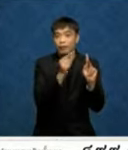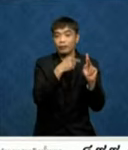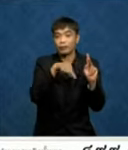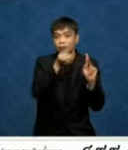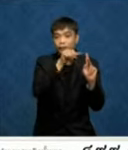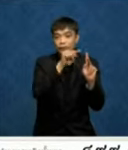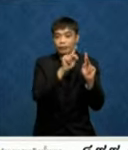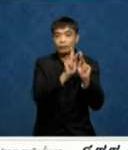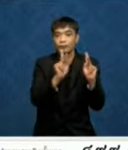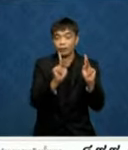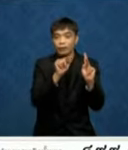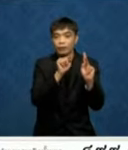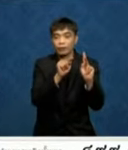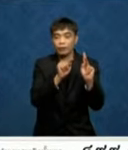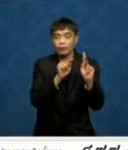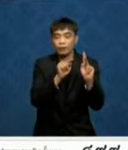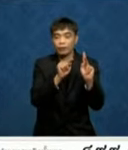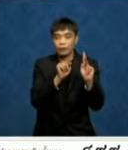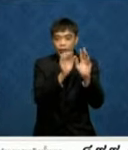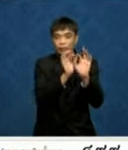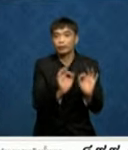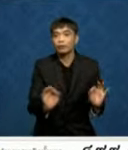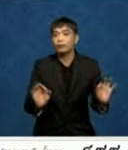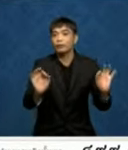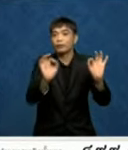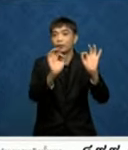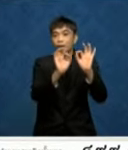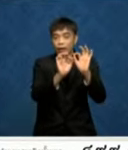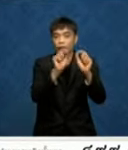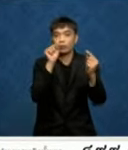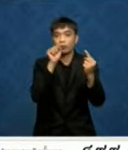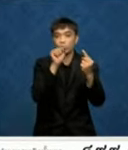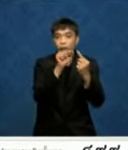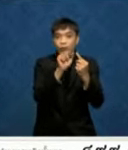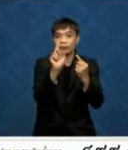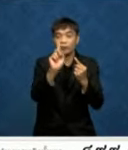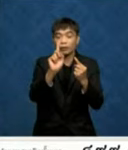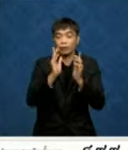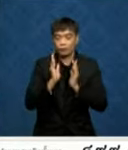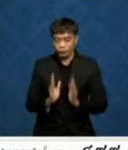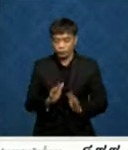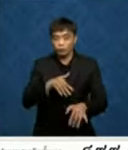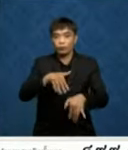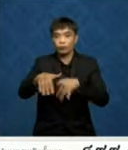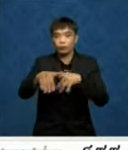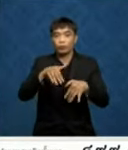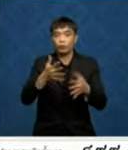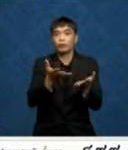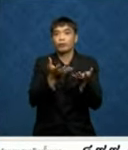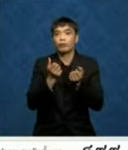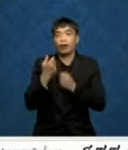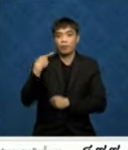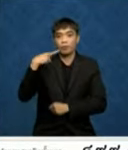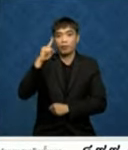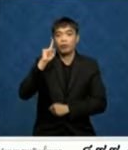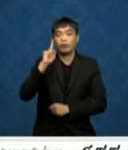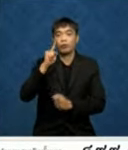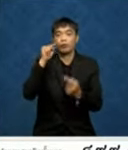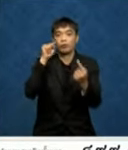สามัญได้ให้ความสำคัญกับผลสัมฤทธิ์ที่ประชาชนจะได้รับจากการใช้จ่ายงบประม